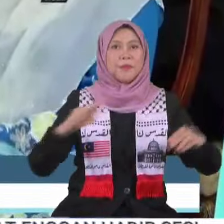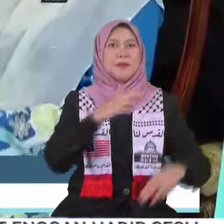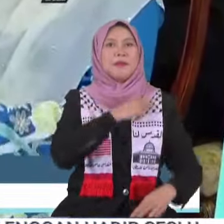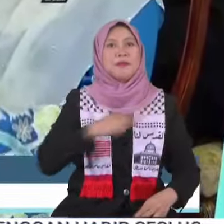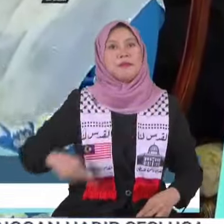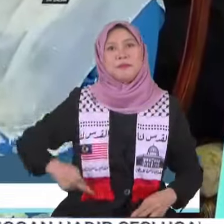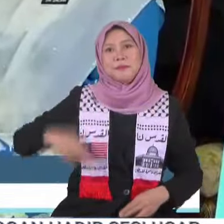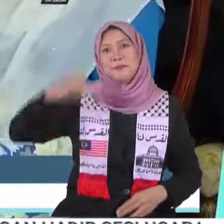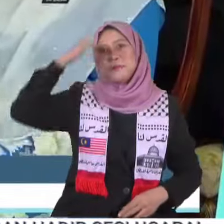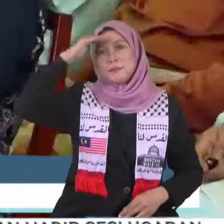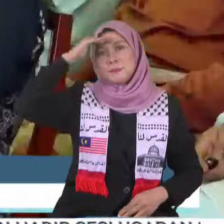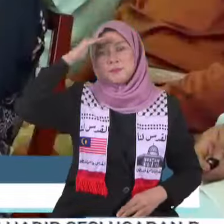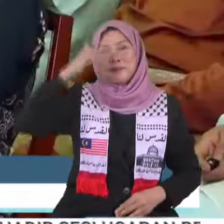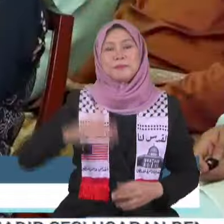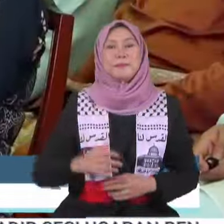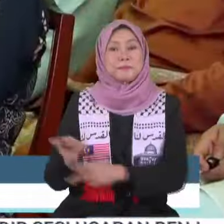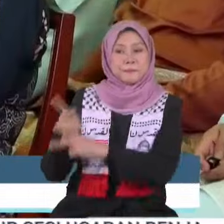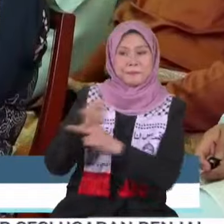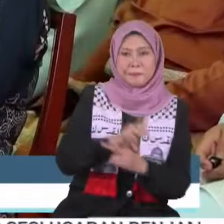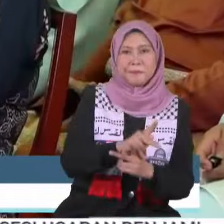Bakar Johor.